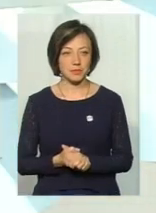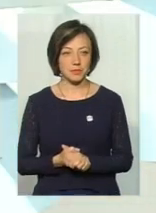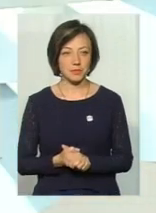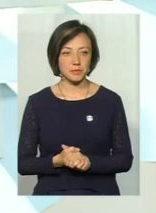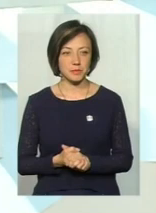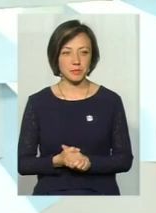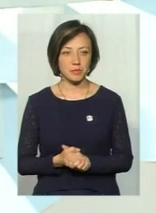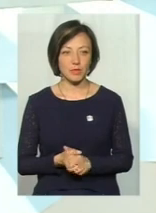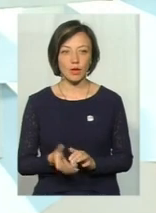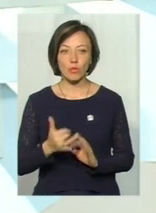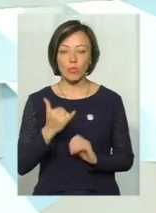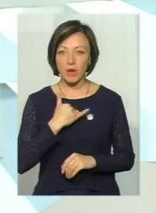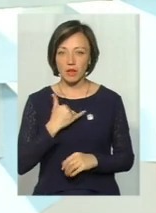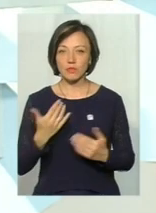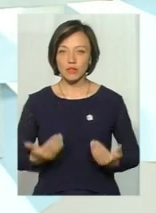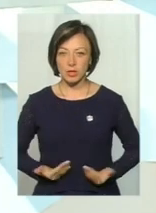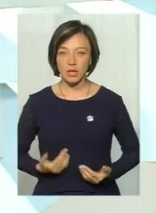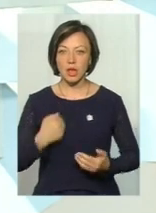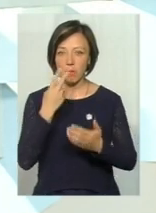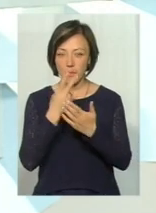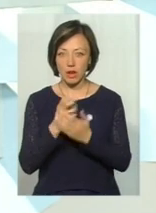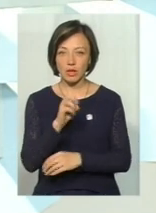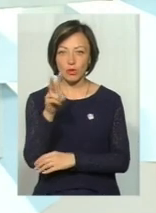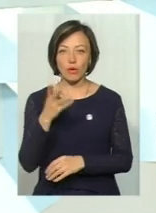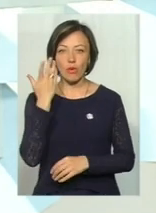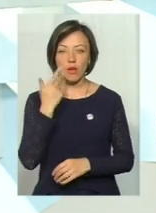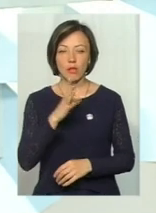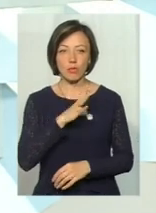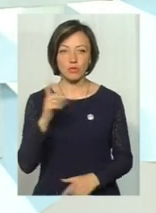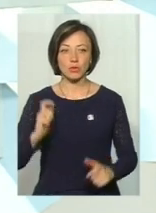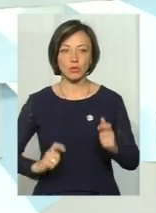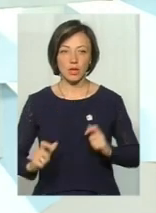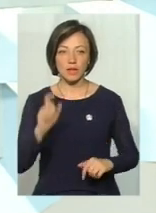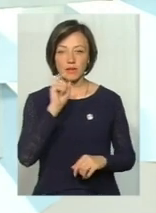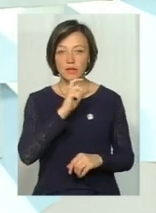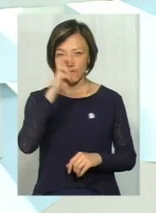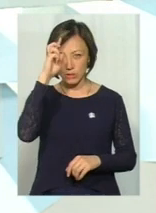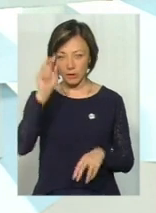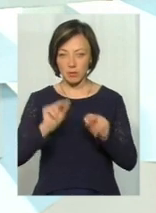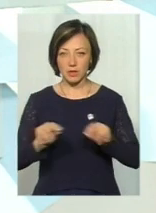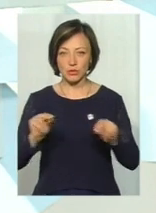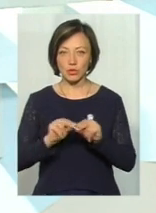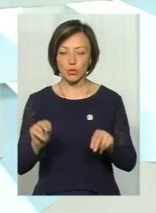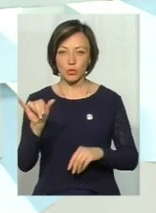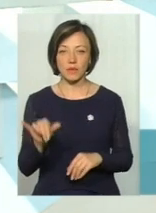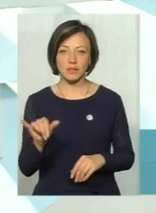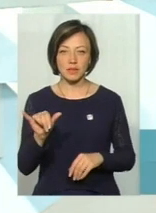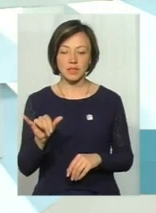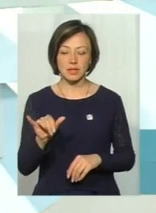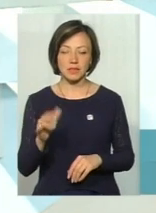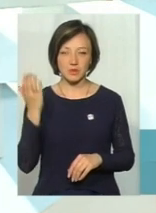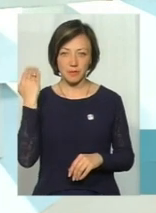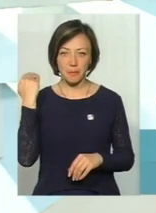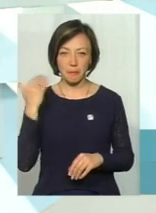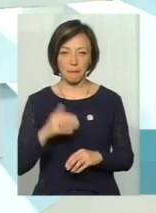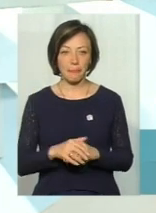мене особисто в житті я бачив гадіоку, коли був студентом Вінницького державно-педагогічного інституту на той